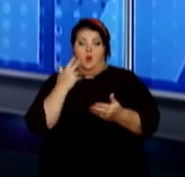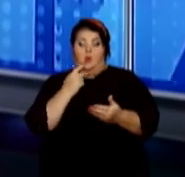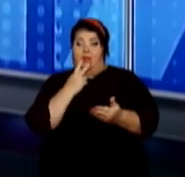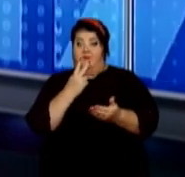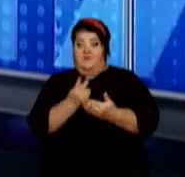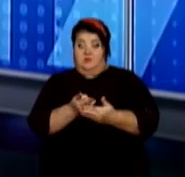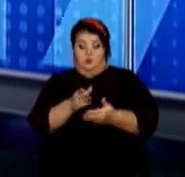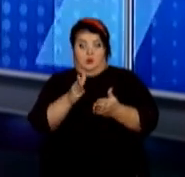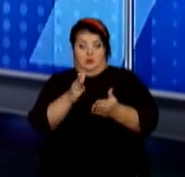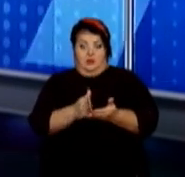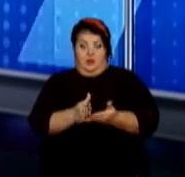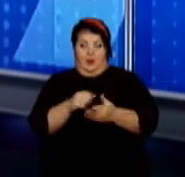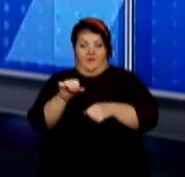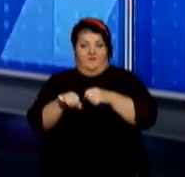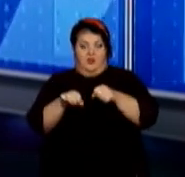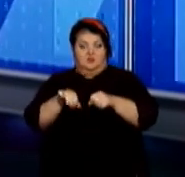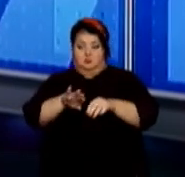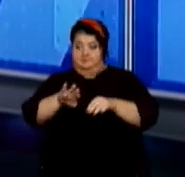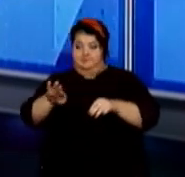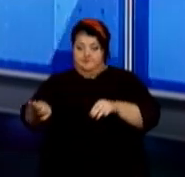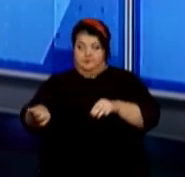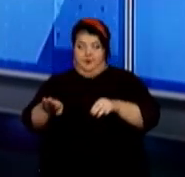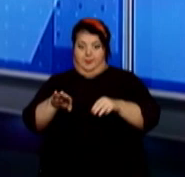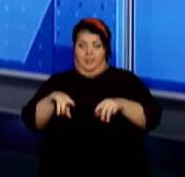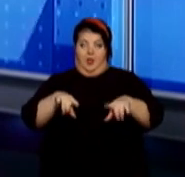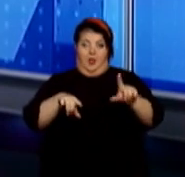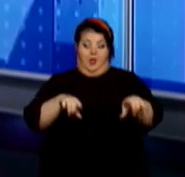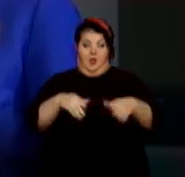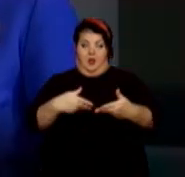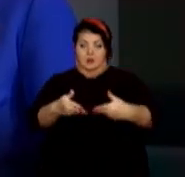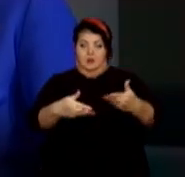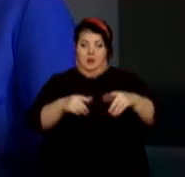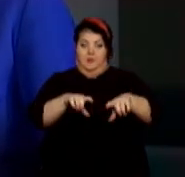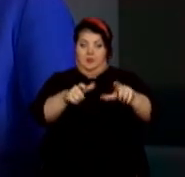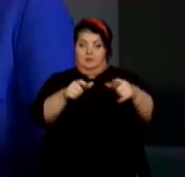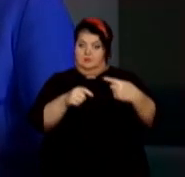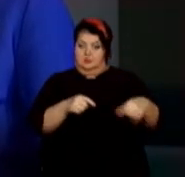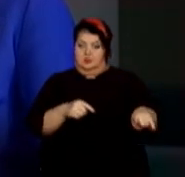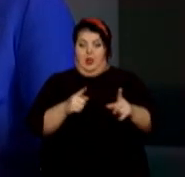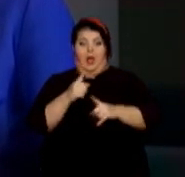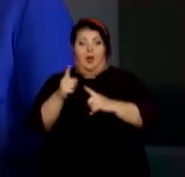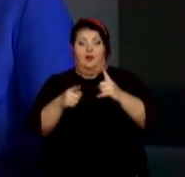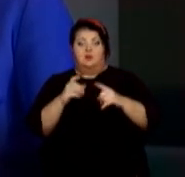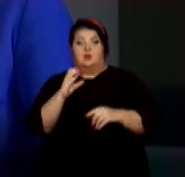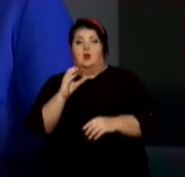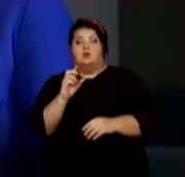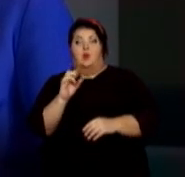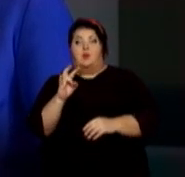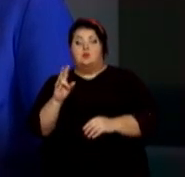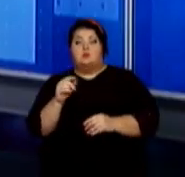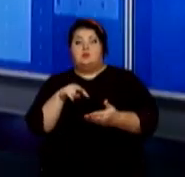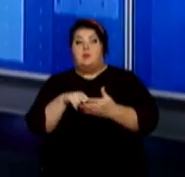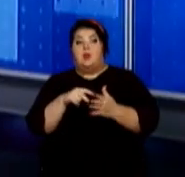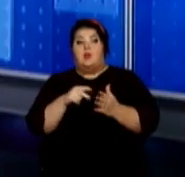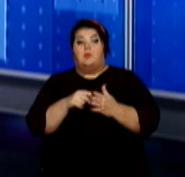розподіл між велосипедною частиною та пішохідною частиною. А реконструкція Соборності передбачена на який рік?